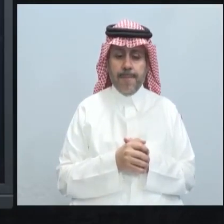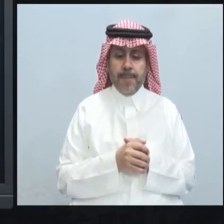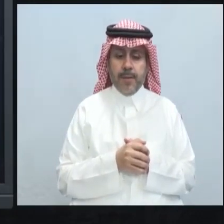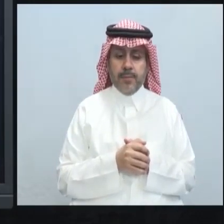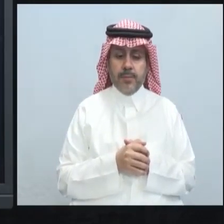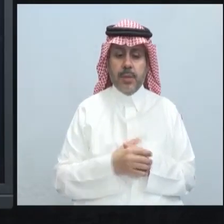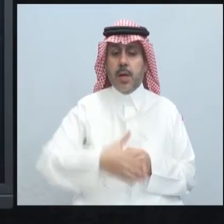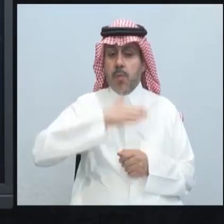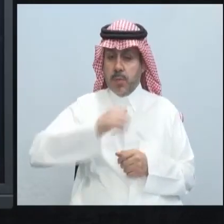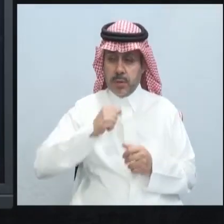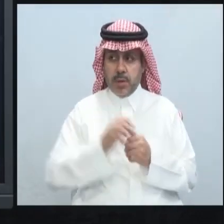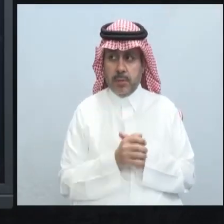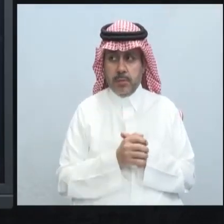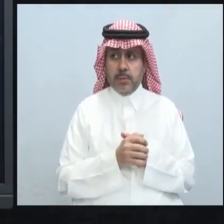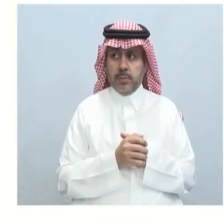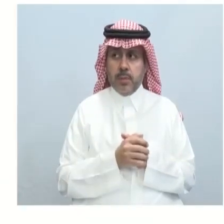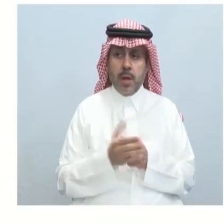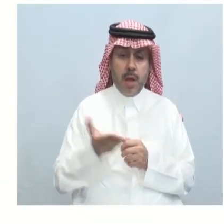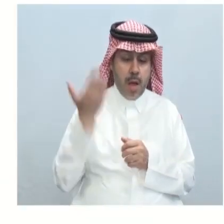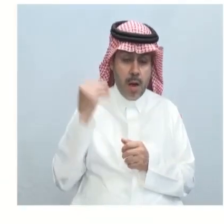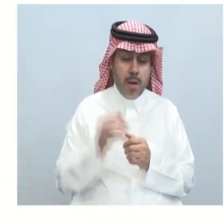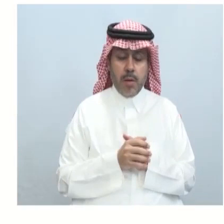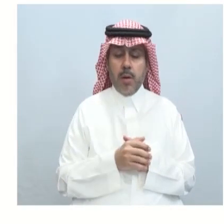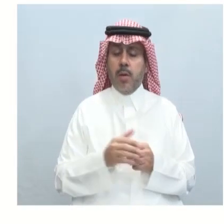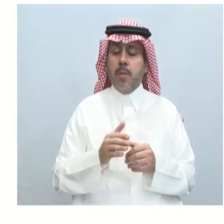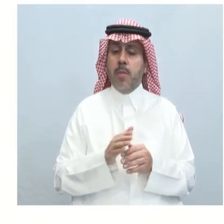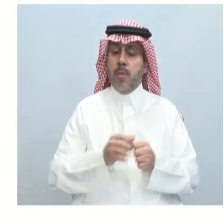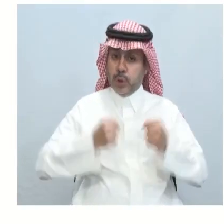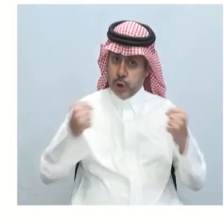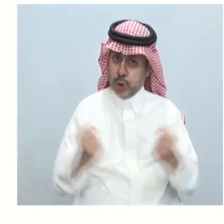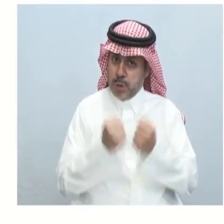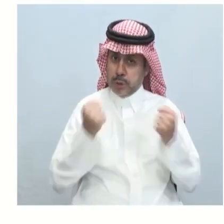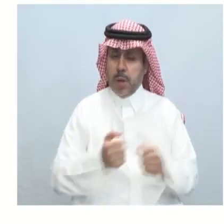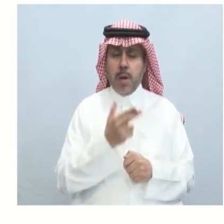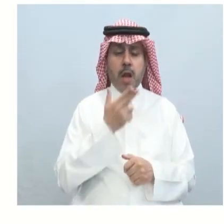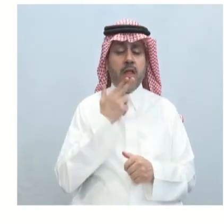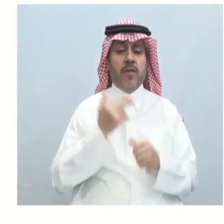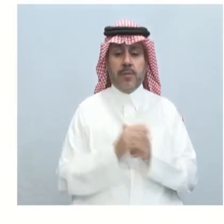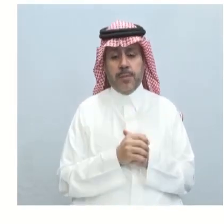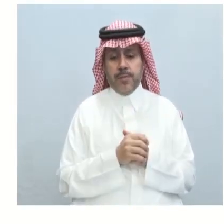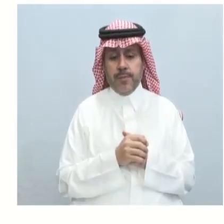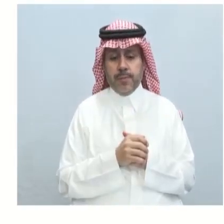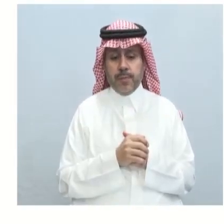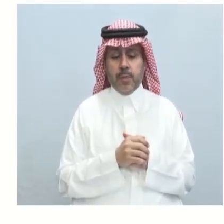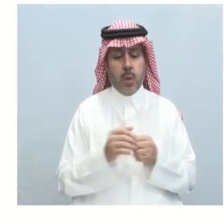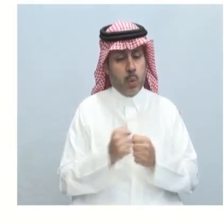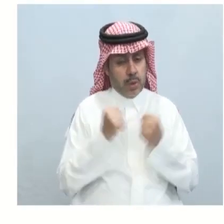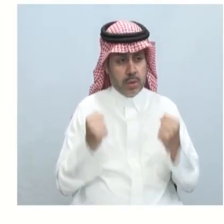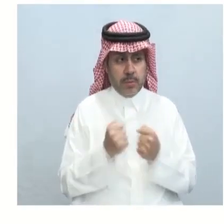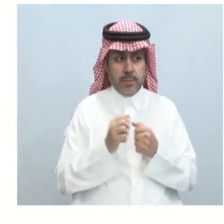فاذا النبي صلى الله عليه وسلم كان معروفا بعنايته واهتمامه بالنظافه واحرسه